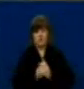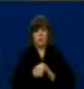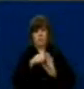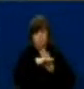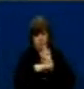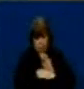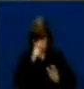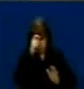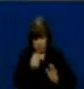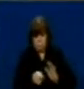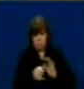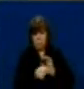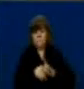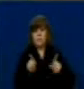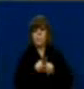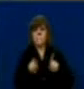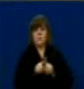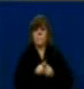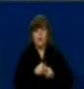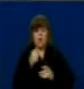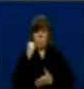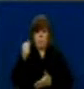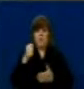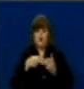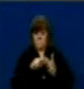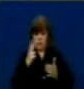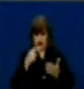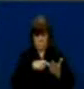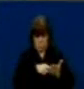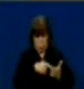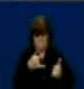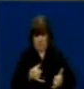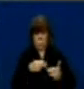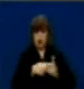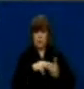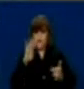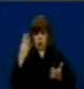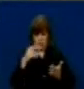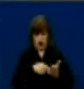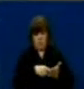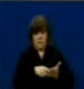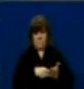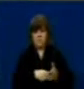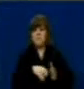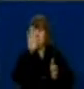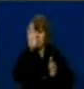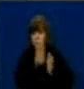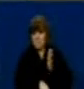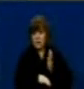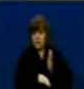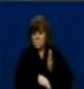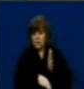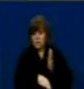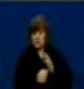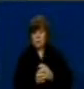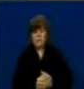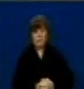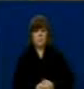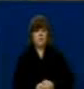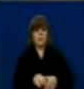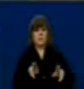ligjit. Krahasuar me buxhetin e vitit 2013, ky tani që kemi para vetës është edhe më i ulët në përqindje sa i përket